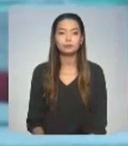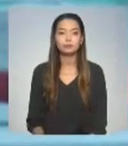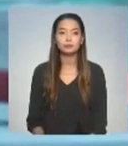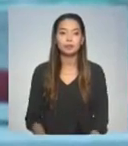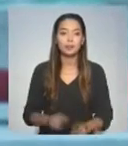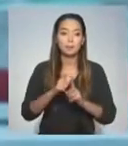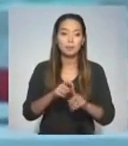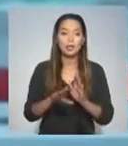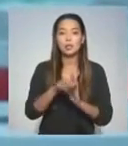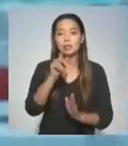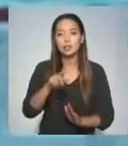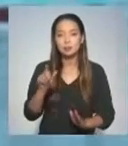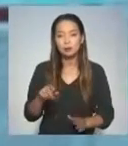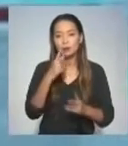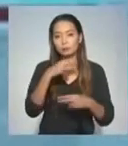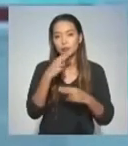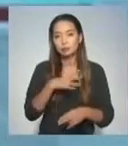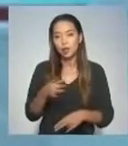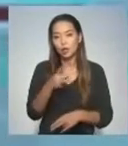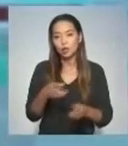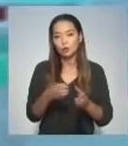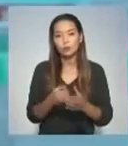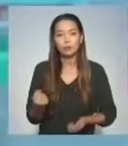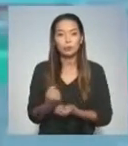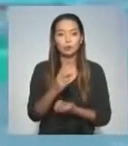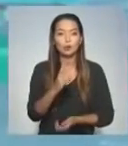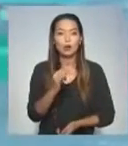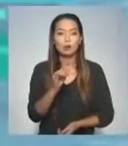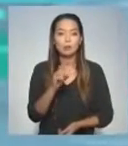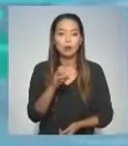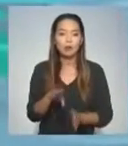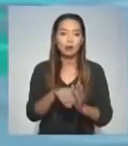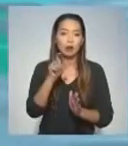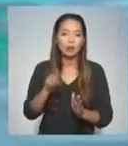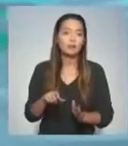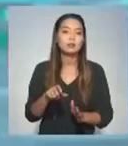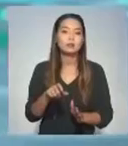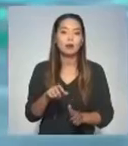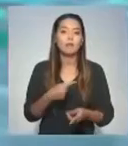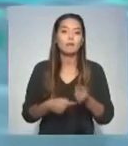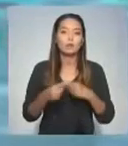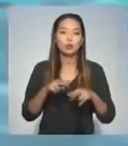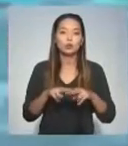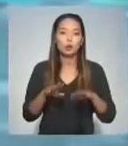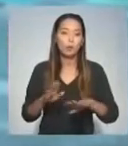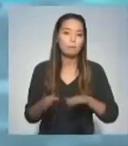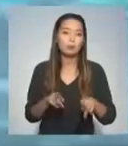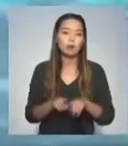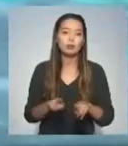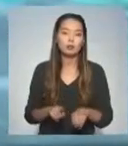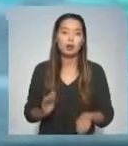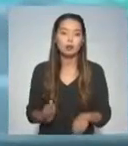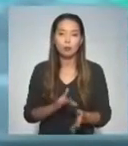предложение Избирателей рассмотрели в республиканском штабе в поддержку Нурлана уизбаева кандидат в президенты вернулся в столицу после